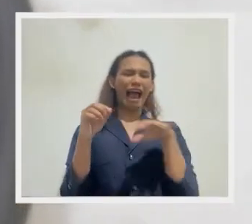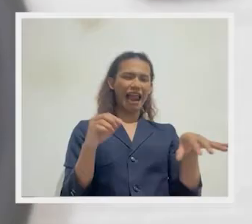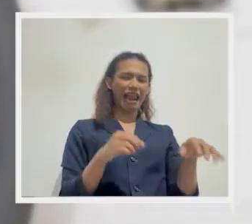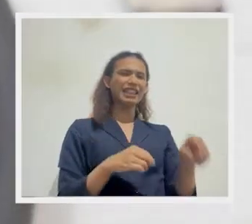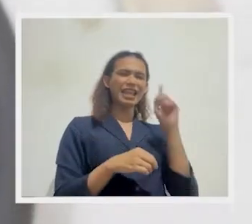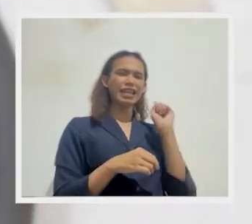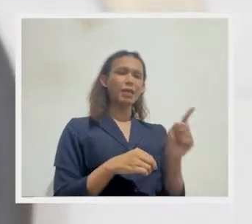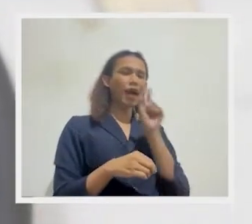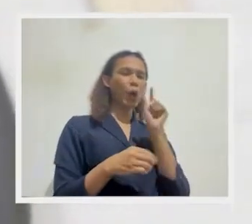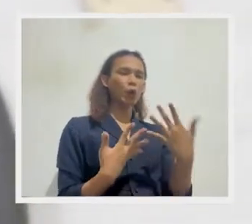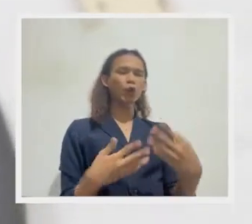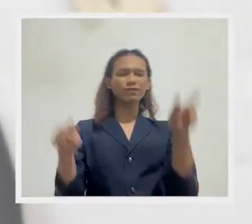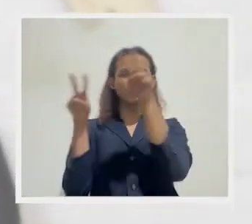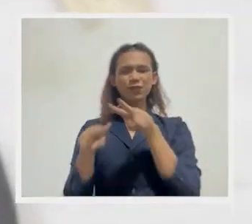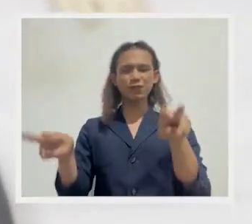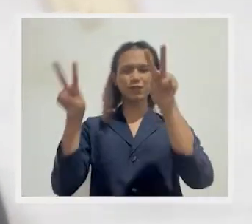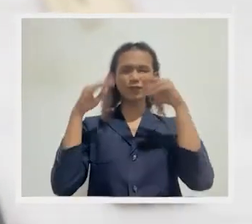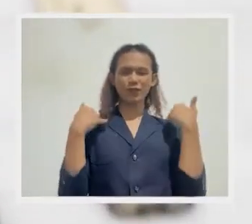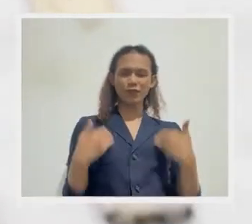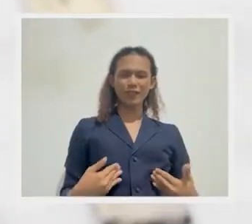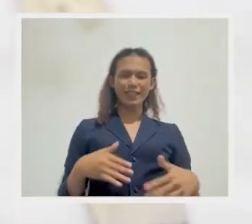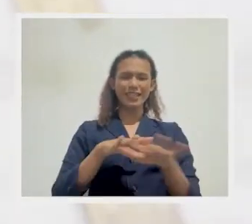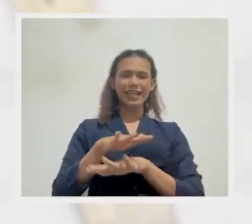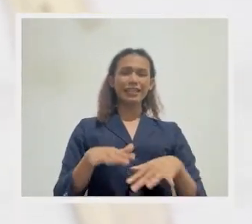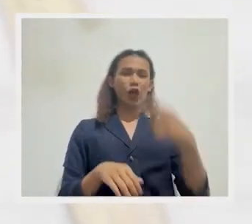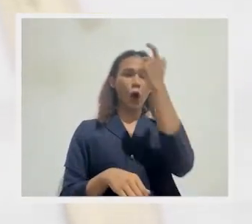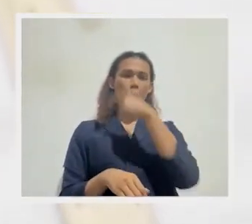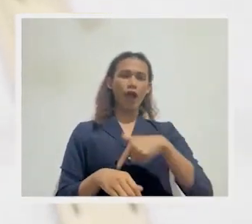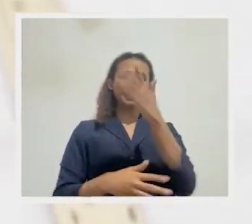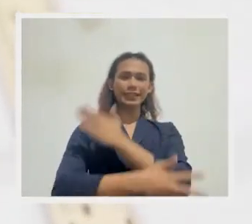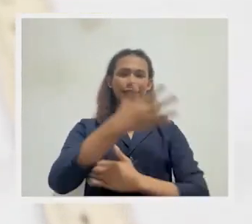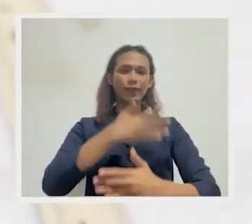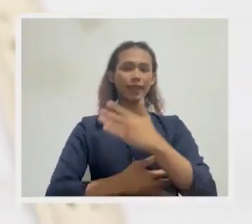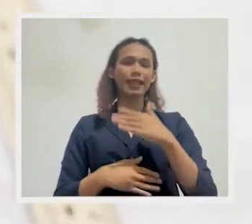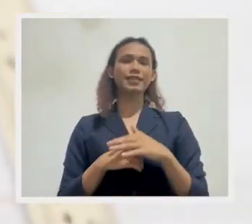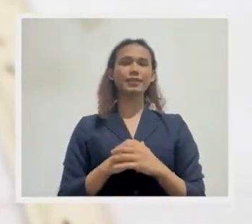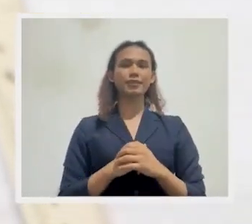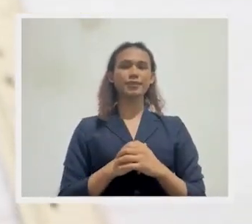yang digunakan dalam pengkajian fisik dasar pasien disabilitas.